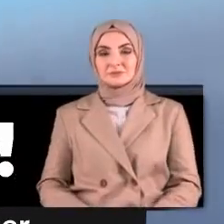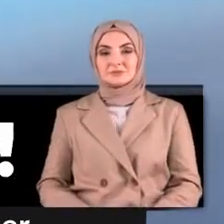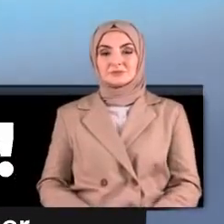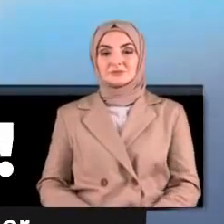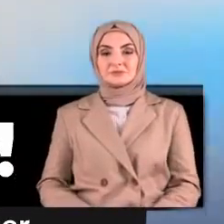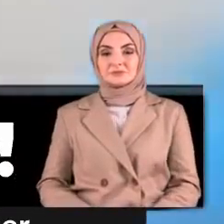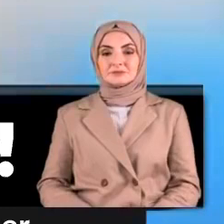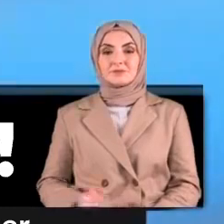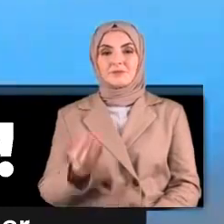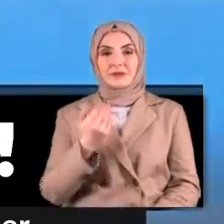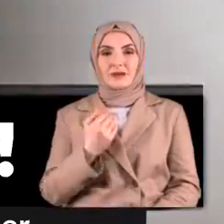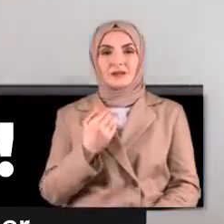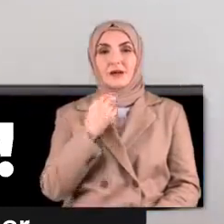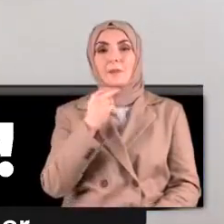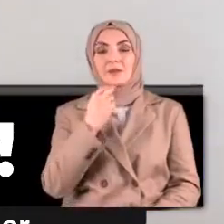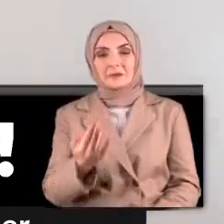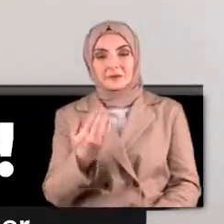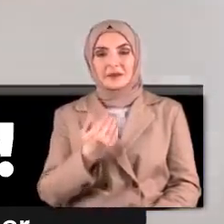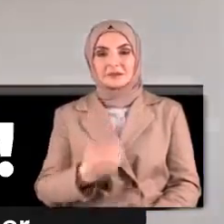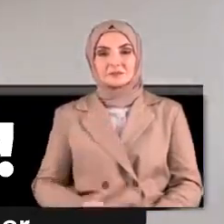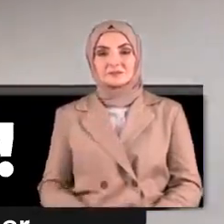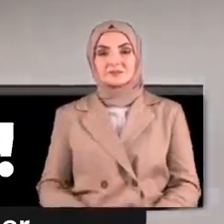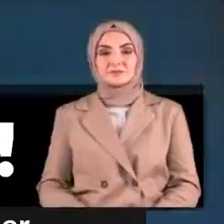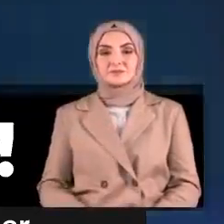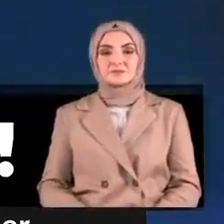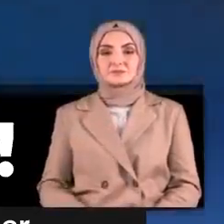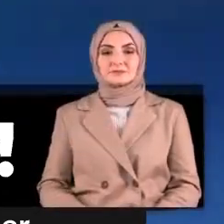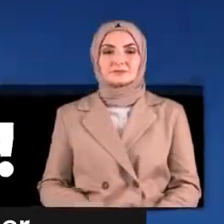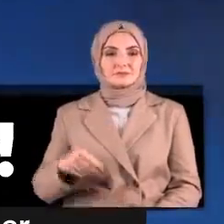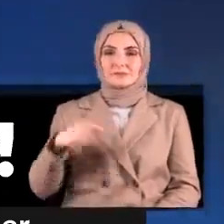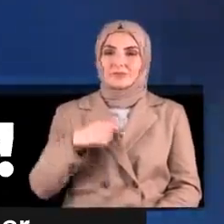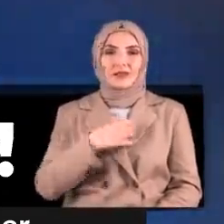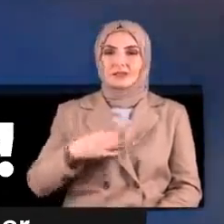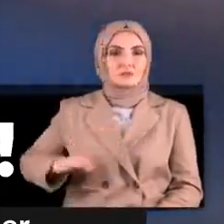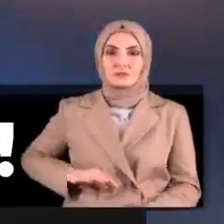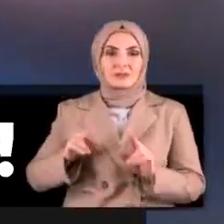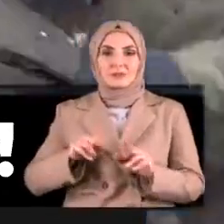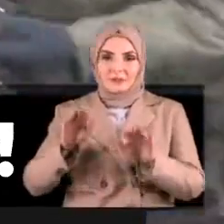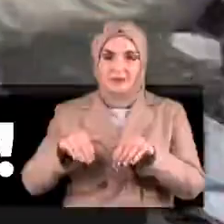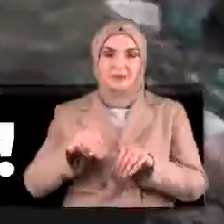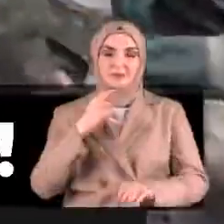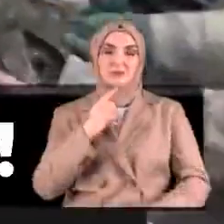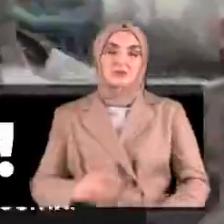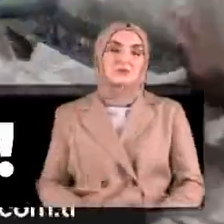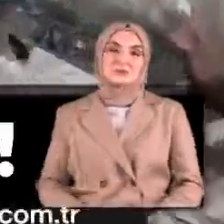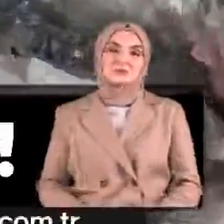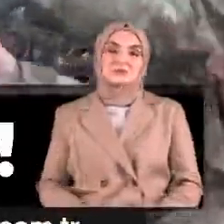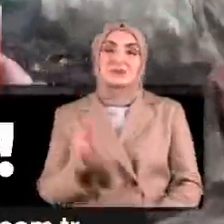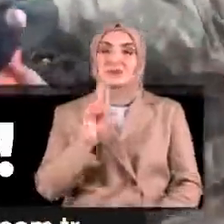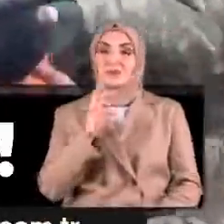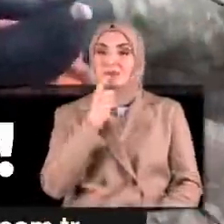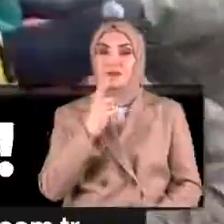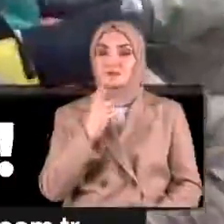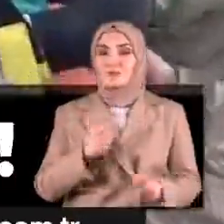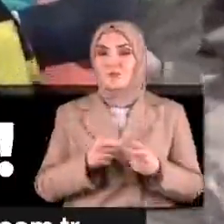çık. Abla gel. Gel abla. Gel Allah'ına. Gel abla. Gel, biz de senin evladınız. Allahu Ekber. Tamam abla. 20 yaşındaki Boran